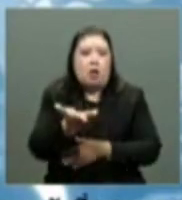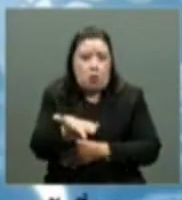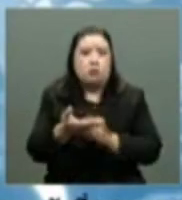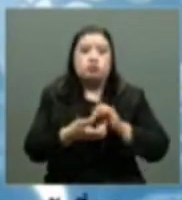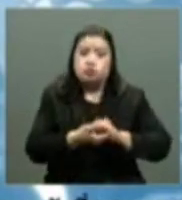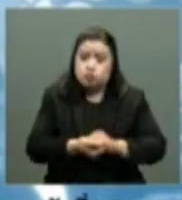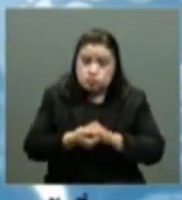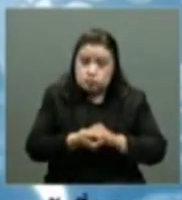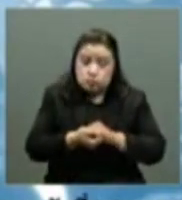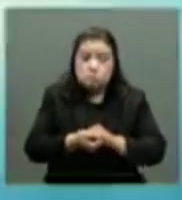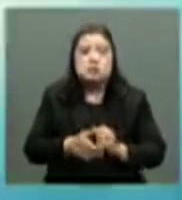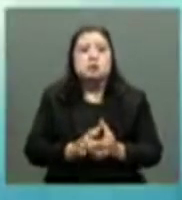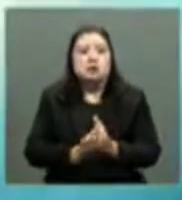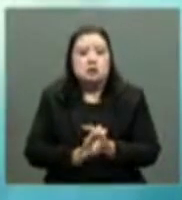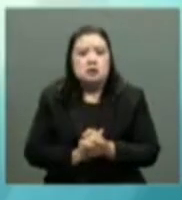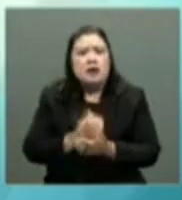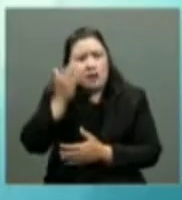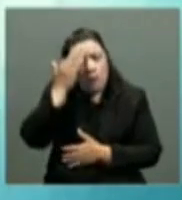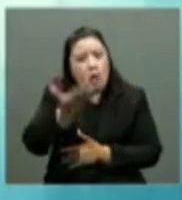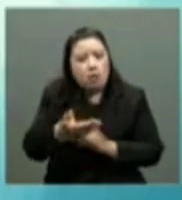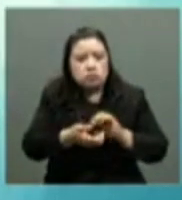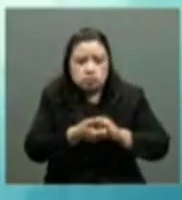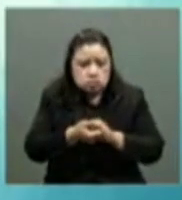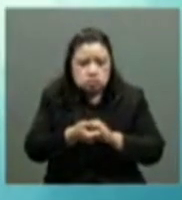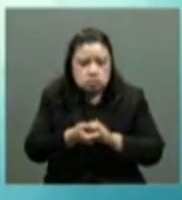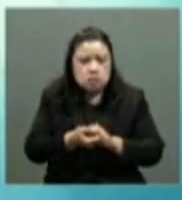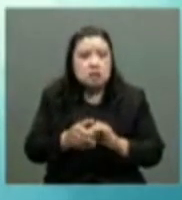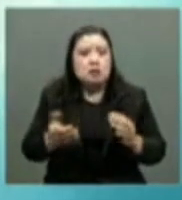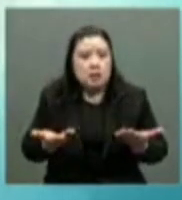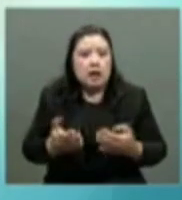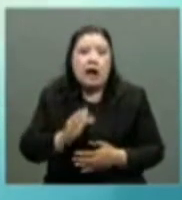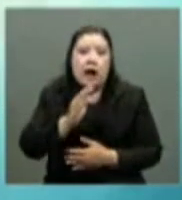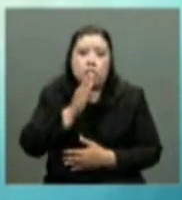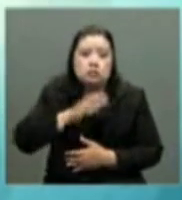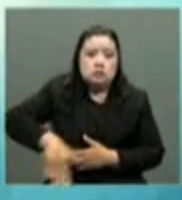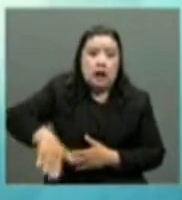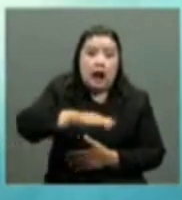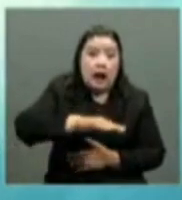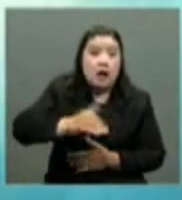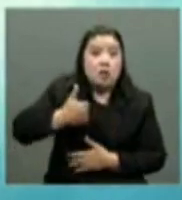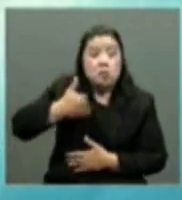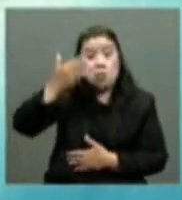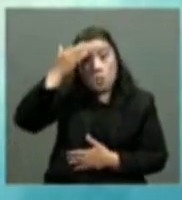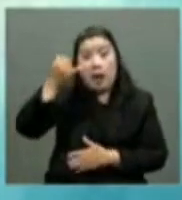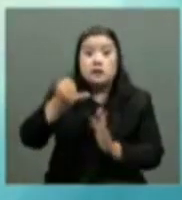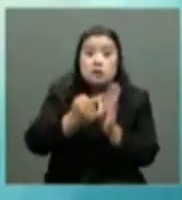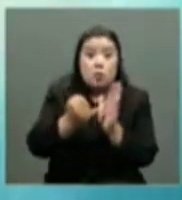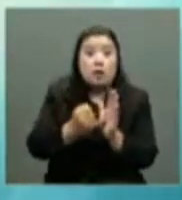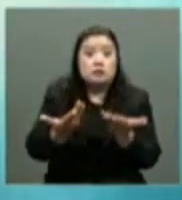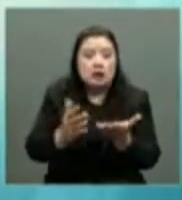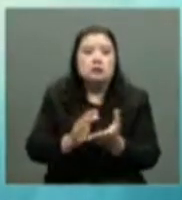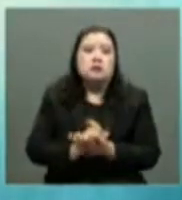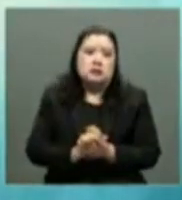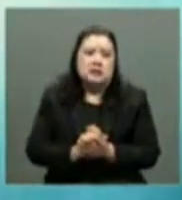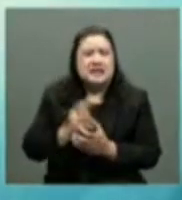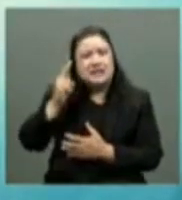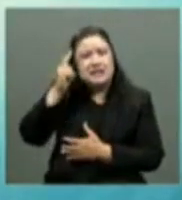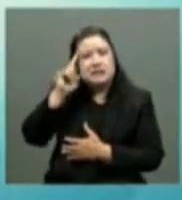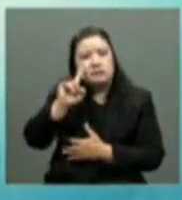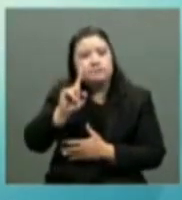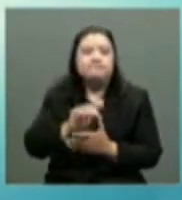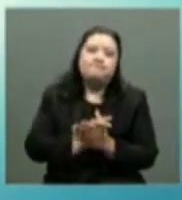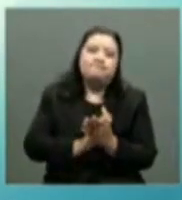มมือท่านได้ช่วยกันนะครับผมว่าถ้าท่านเป็นคนจังหวัดไหนๆก็ไม่ได้เป็นการที่ทำให้ท่านเองน